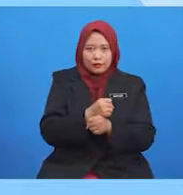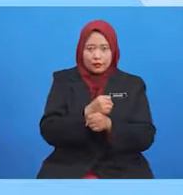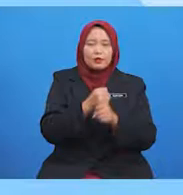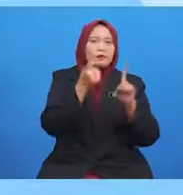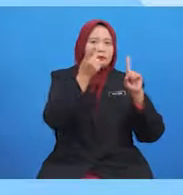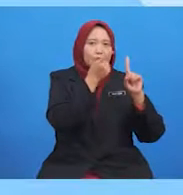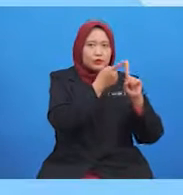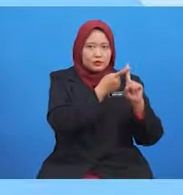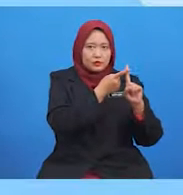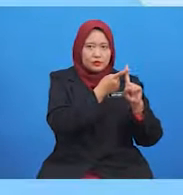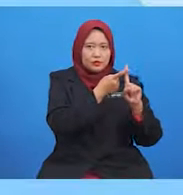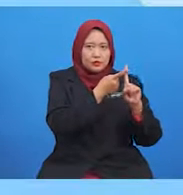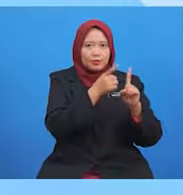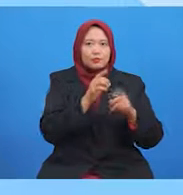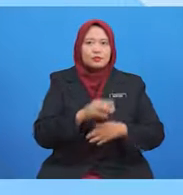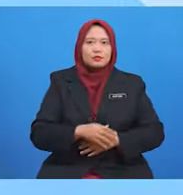pertama,